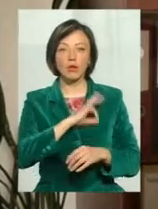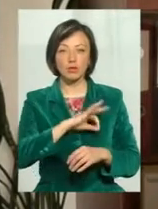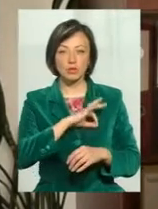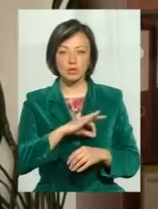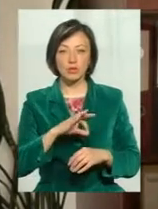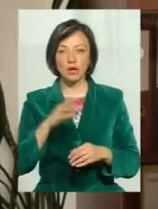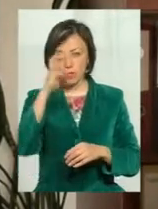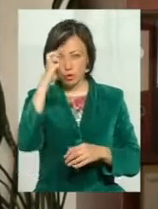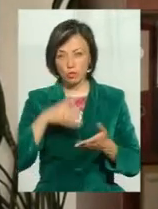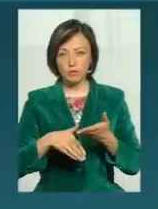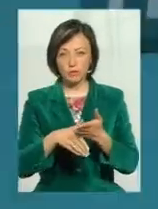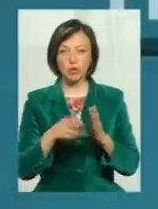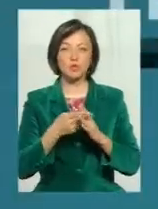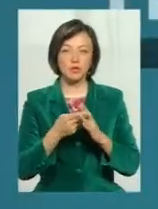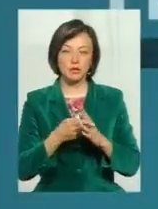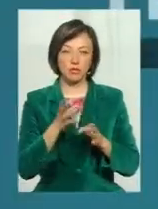користуються субсидією.